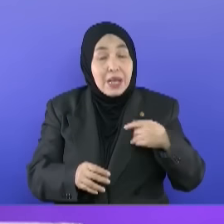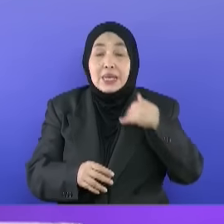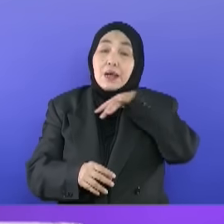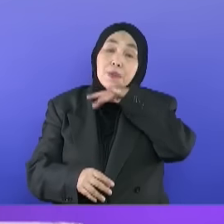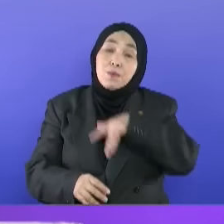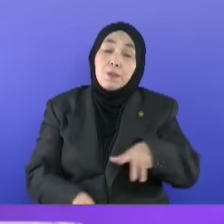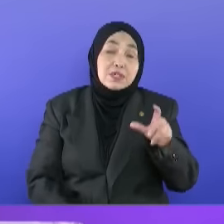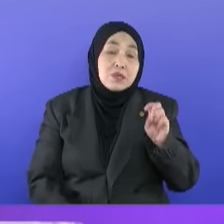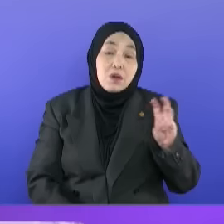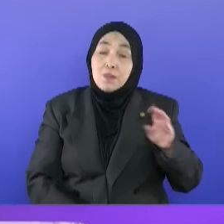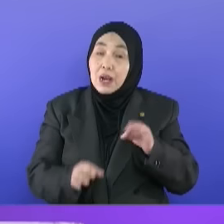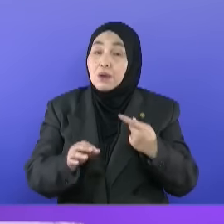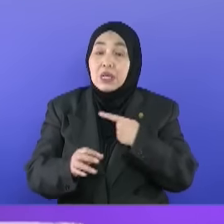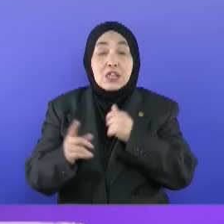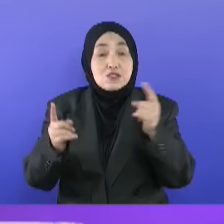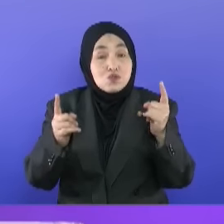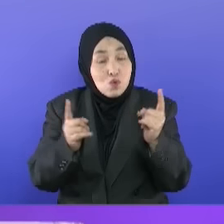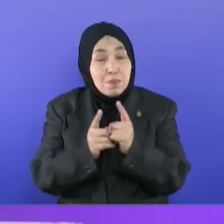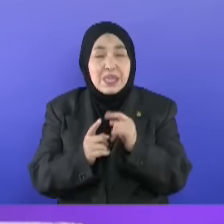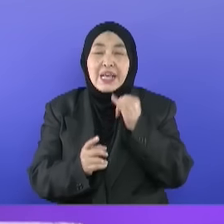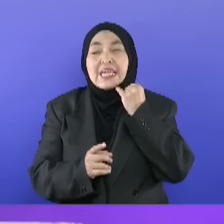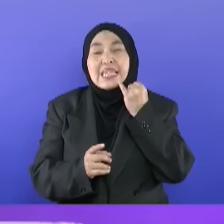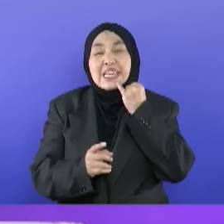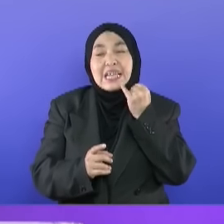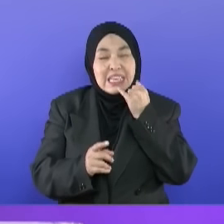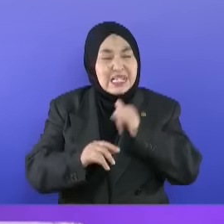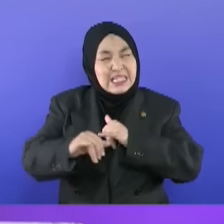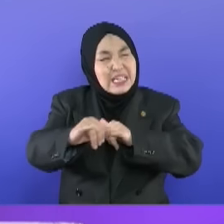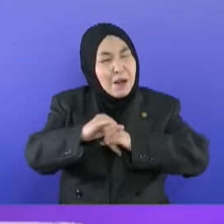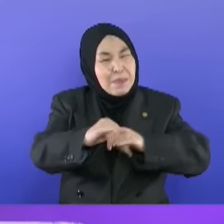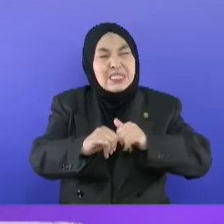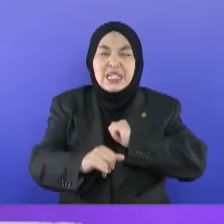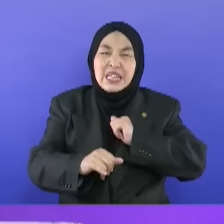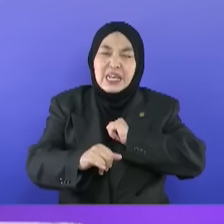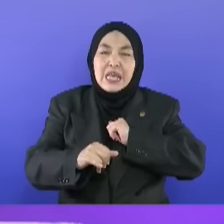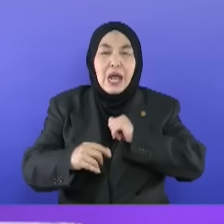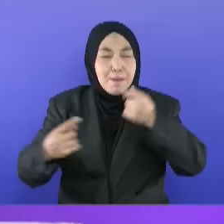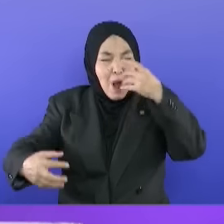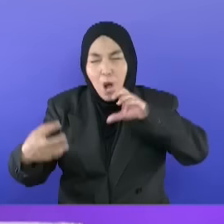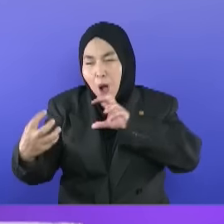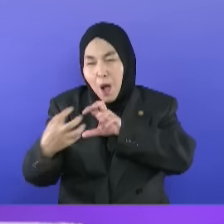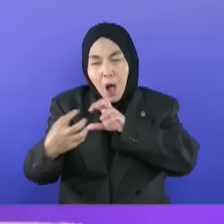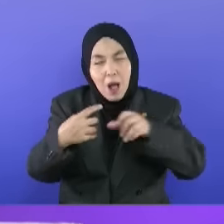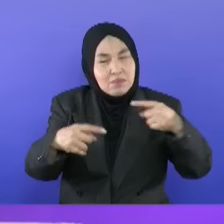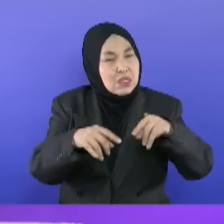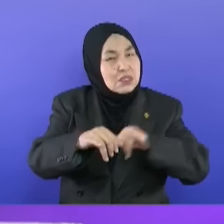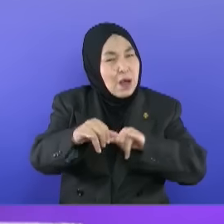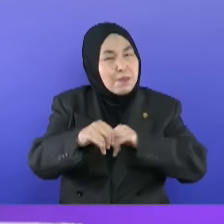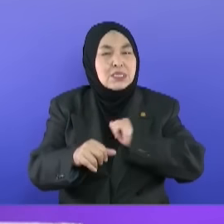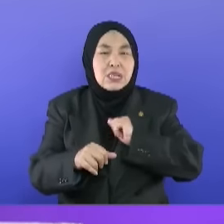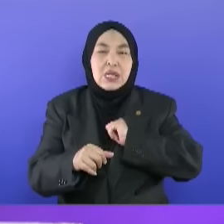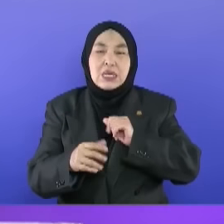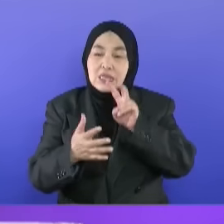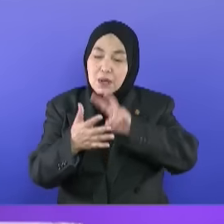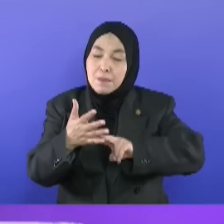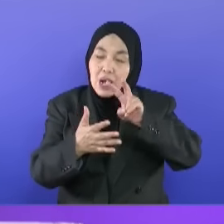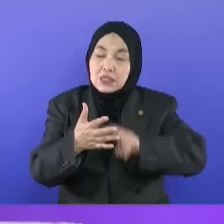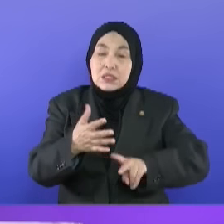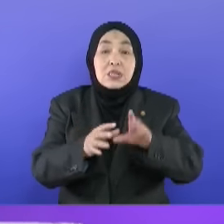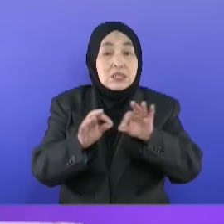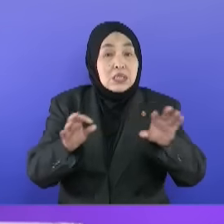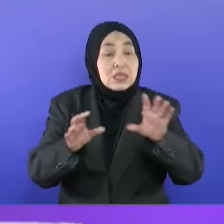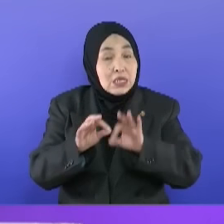Nabi Muhammad Sallallahualaihiwasallam. Kalau kita jumpa kan yang dengki-dengki sesama sendiri pun banyak ya. Yang bergaduh sesama sendiri pun banyak. Jadi bila kita baca kisah